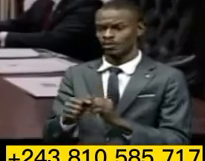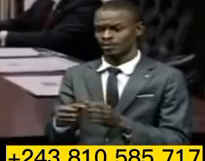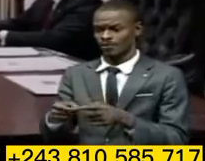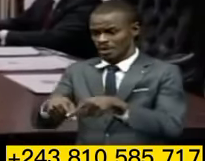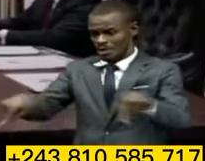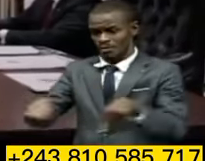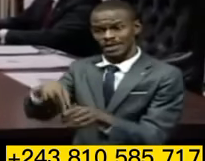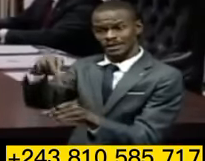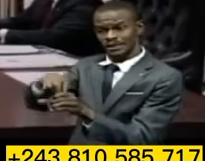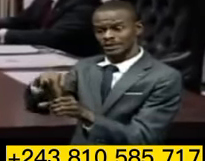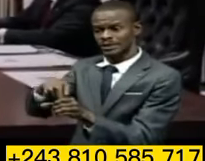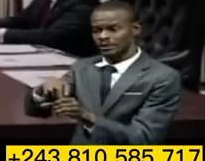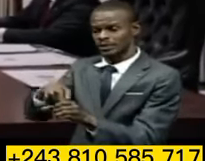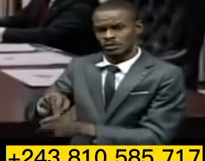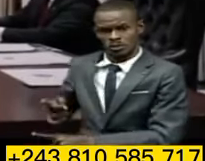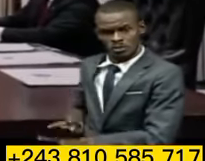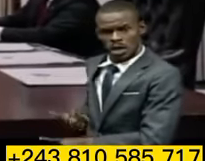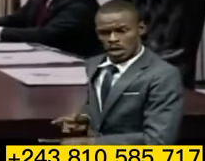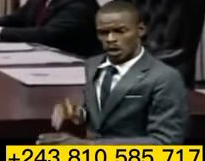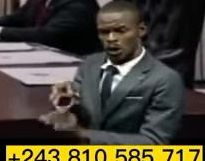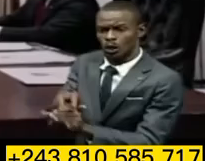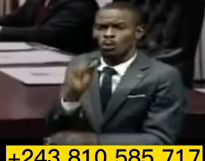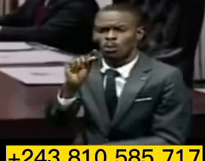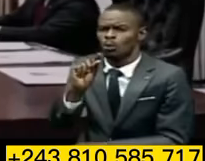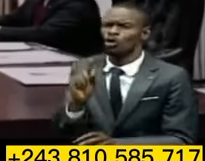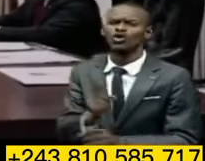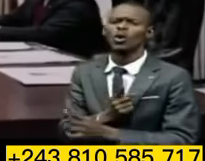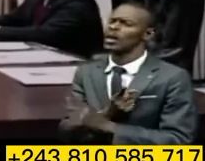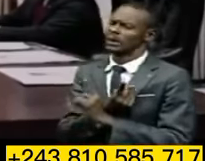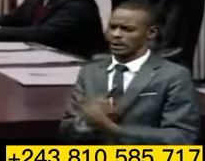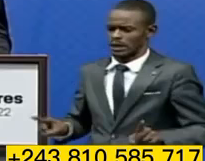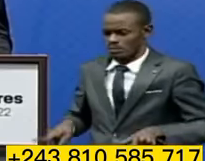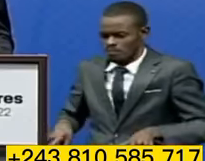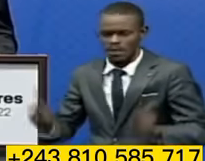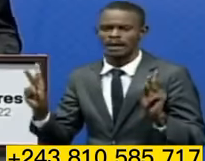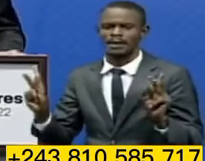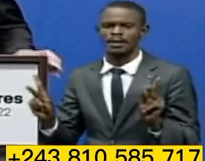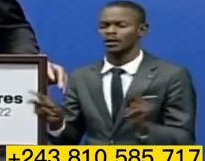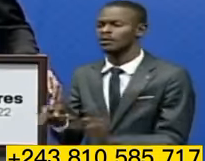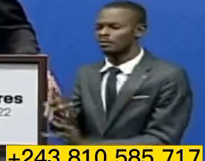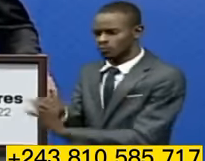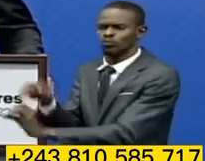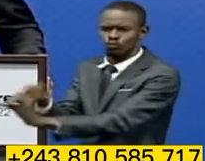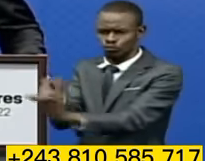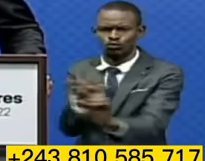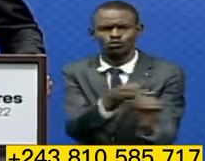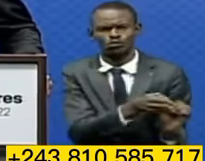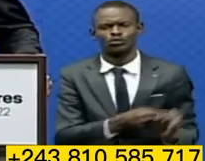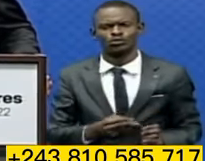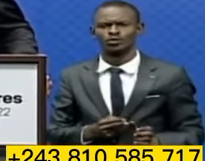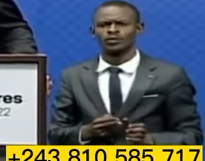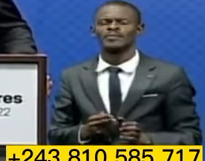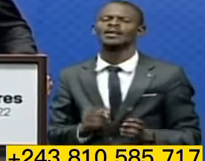du carburant qui frappait la ville de Kinshasa depuis quelques jours. Cette décision salvatrice fait